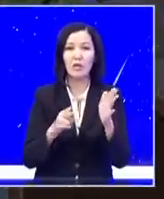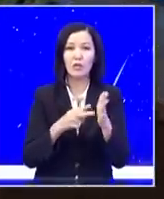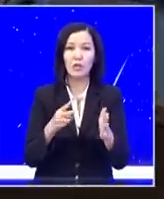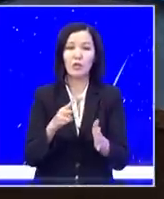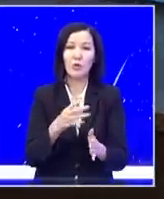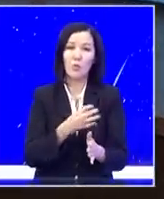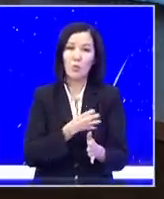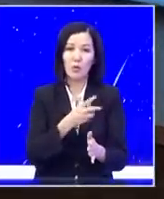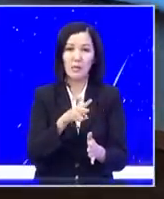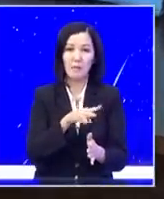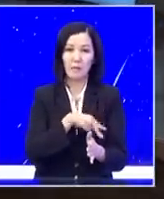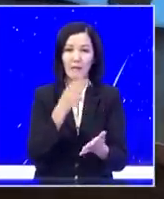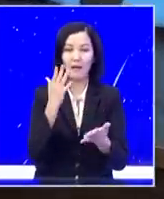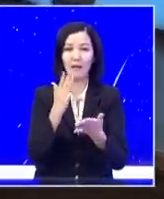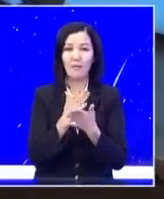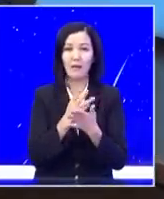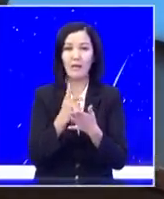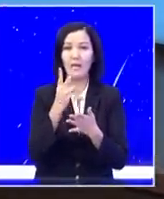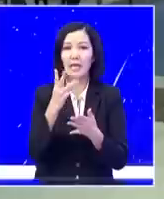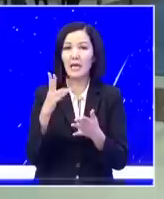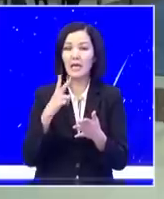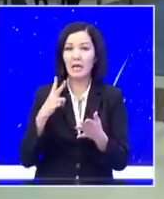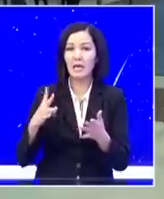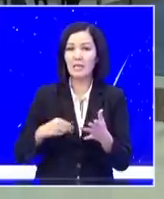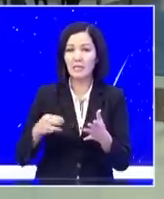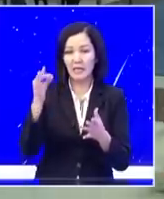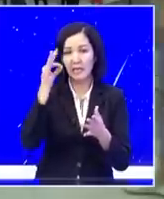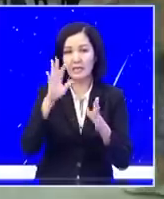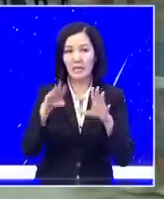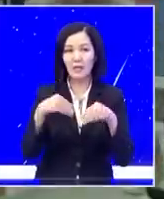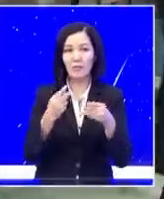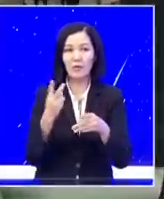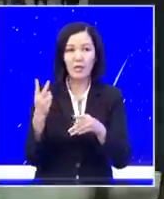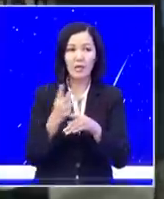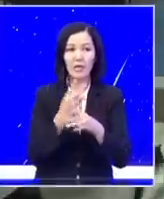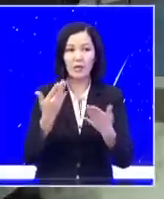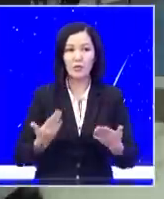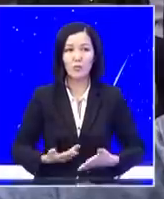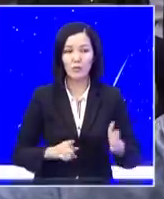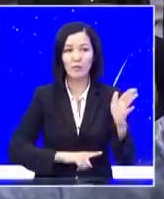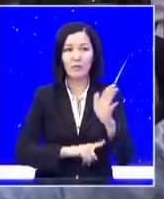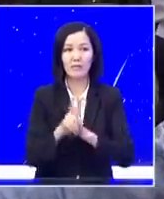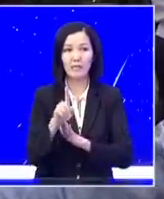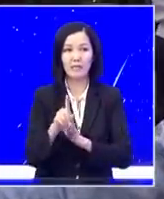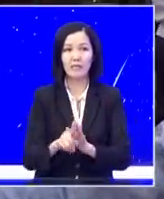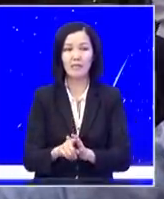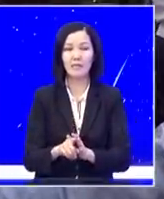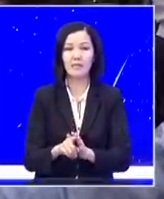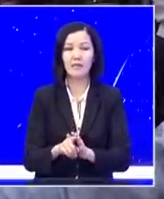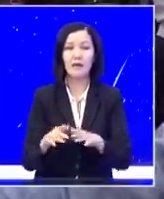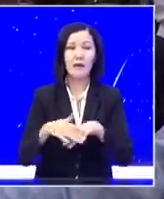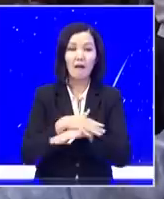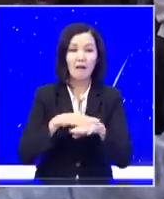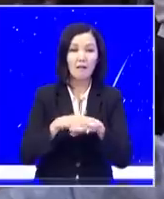медалі тұмары енді екі қызына естелік. Әкелерінің екінші өмірі басталды. Елдің есінде